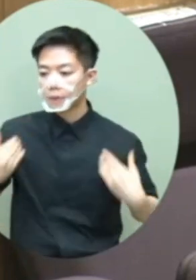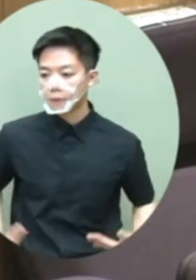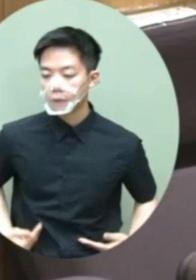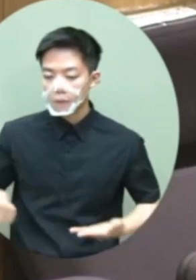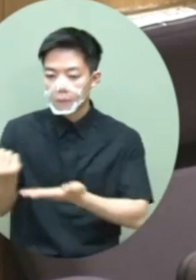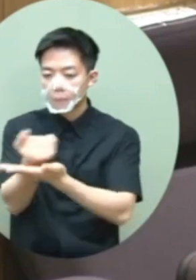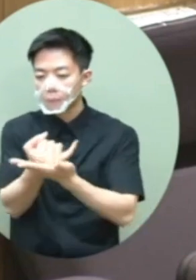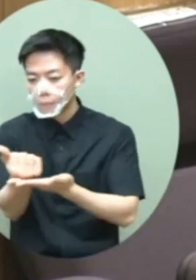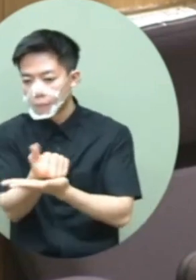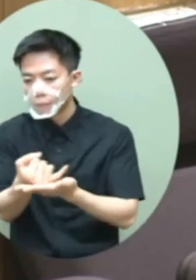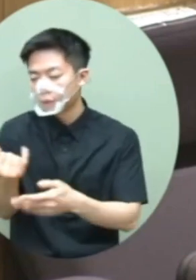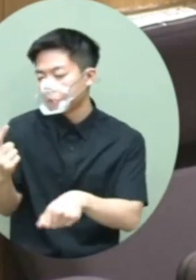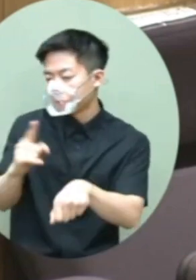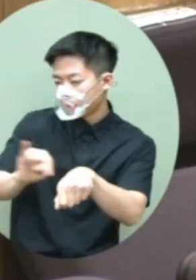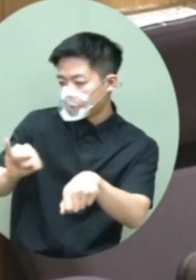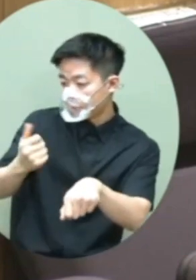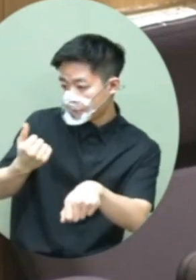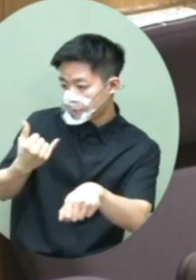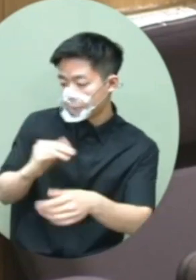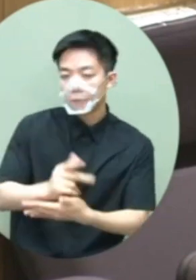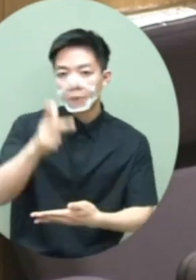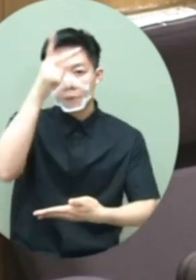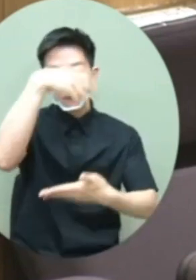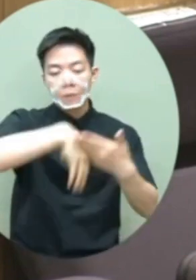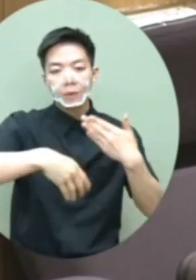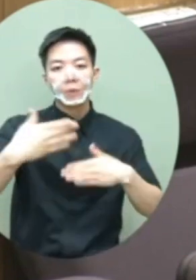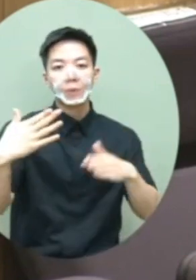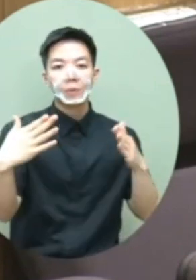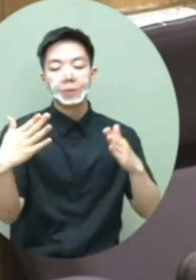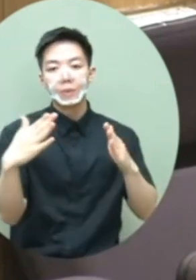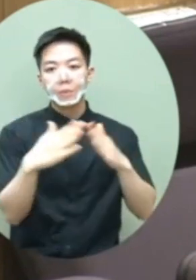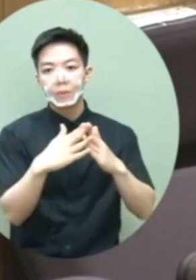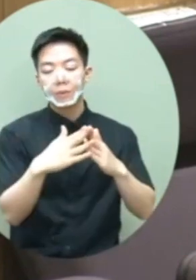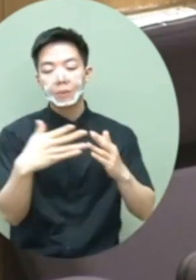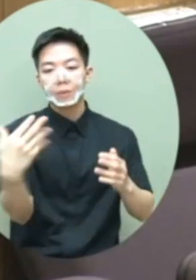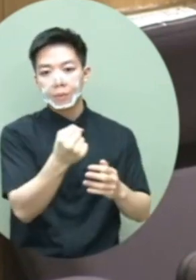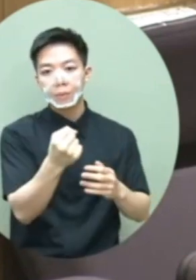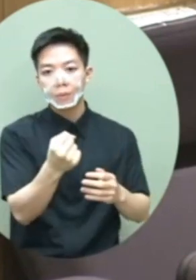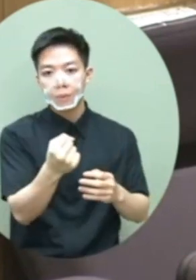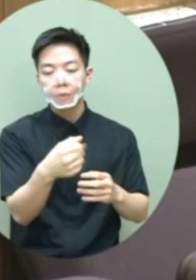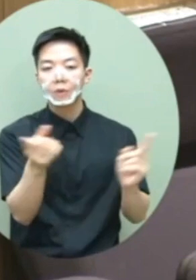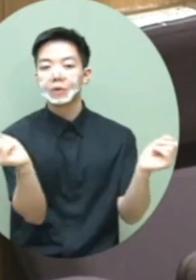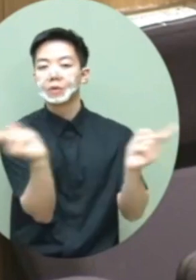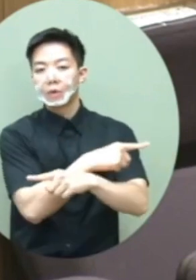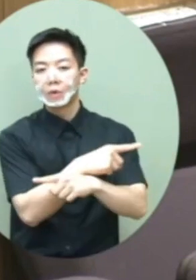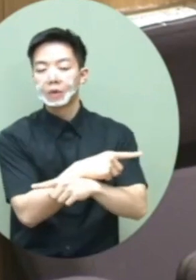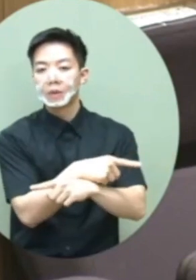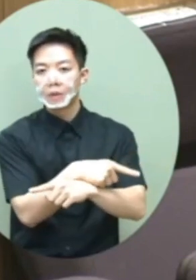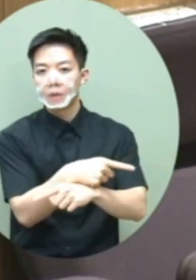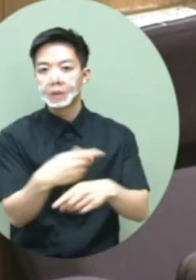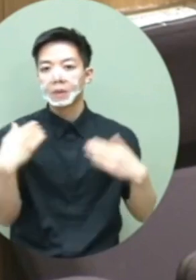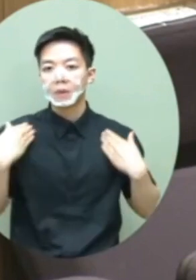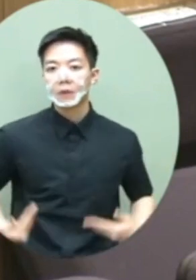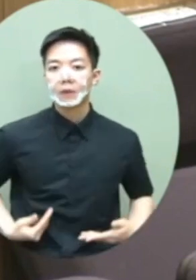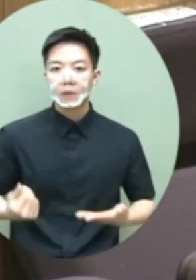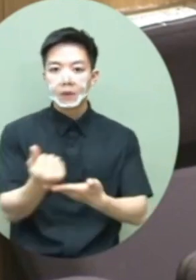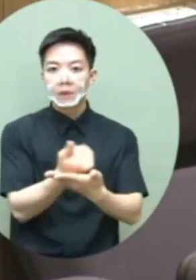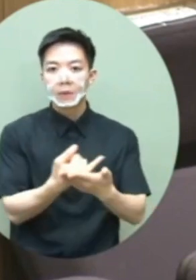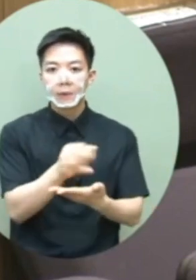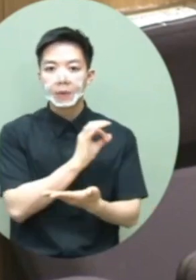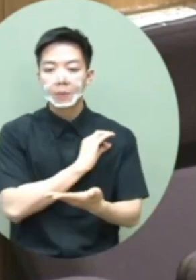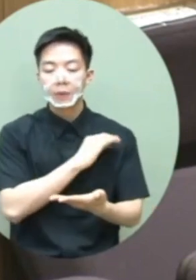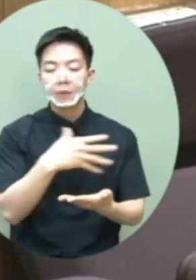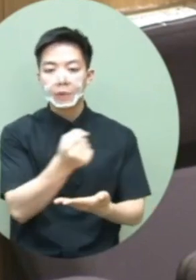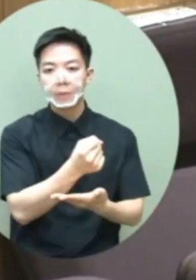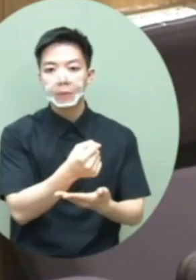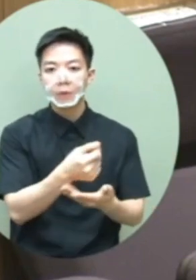之後即係頂替政務司司長嘅官員會唔會兼任埋主席呢個職位？咁第二條就係啱啱個記者問到，就係全民快速